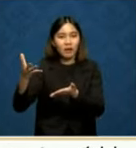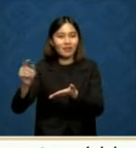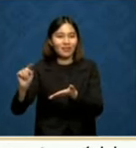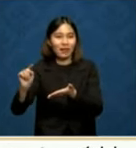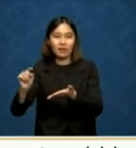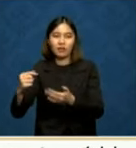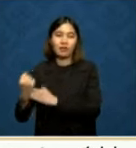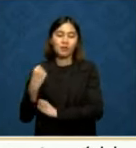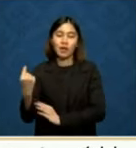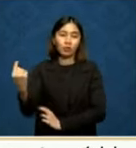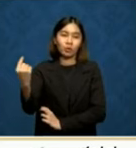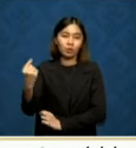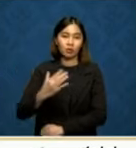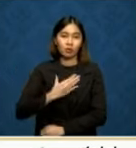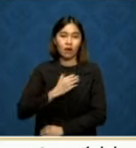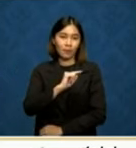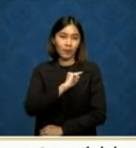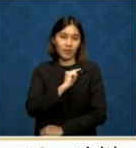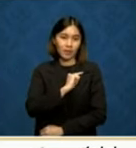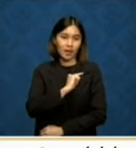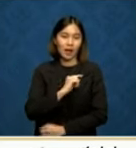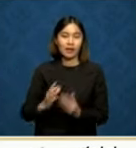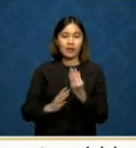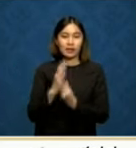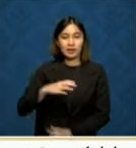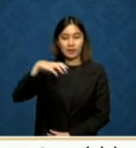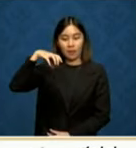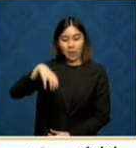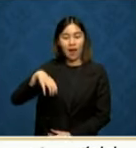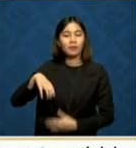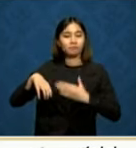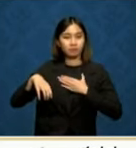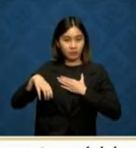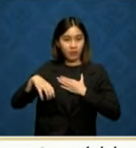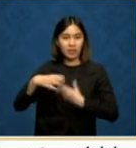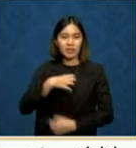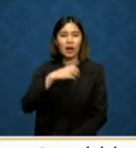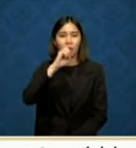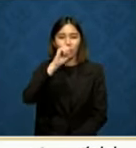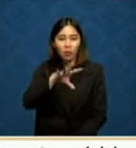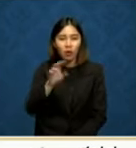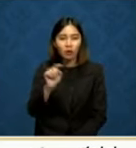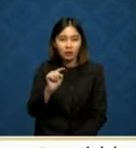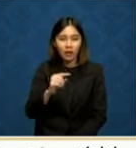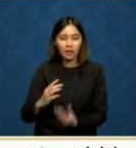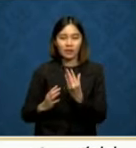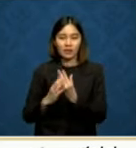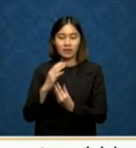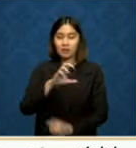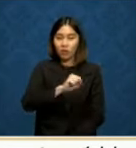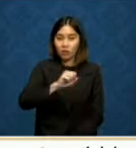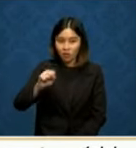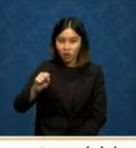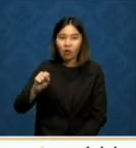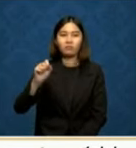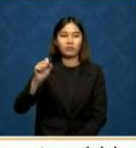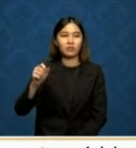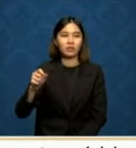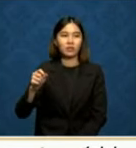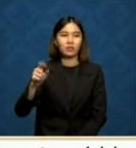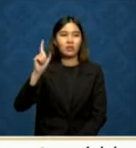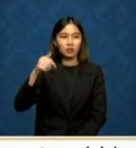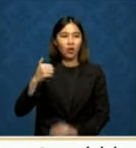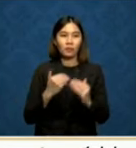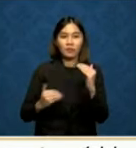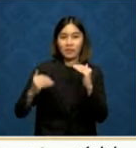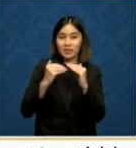ซึ่งในฐานหนาของเราเป็นสภาวงกพุริภาญเราอยากจะบอกว่า จริ ๆ แล้วสภาพูแทนรัศดรนตางหากที่ควรจะ